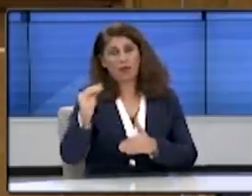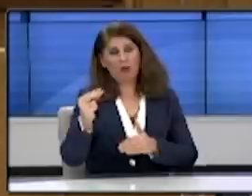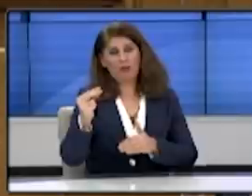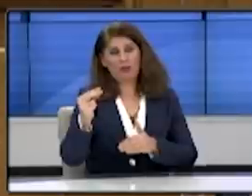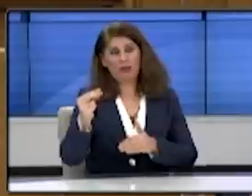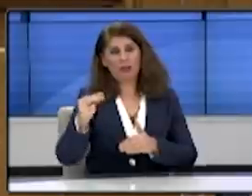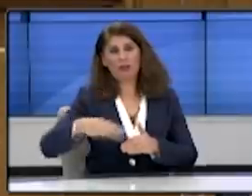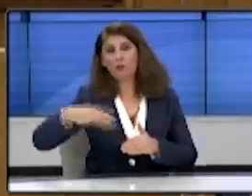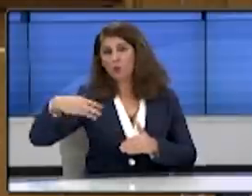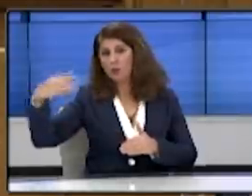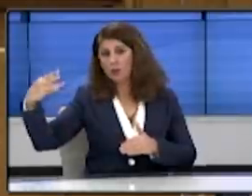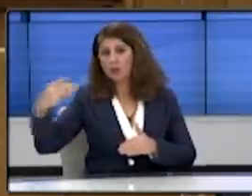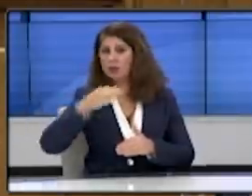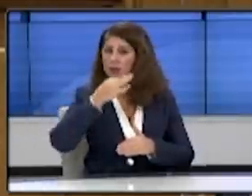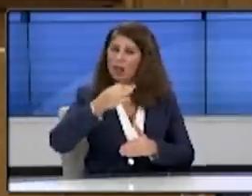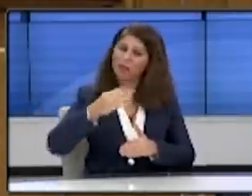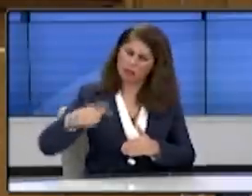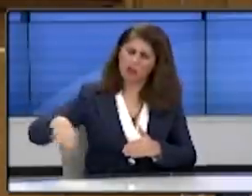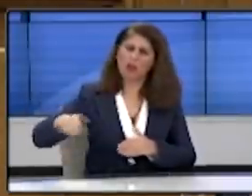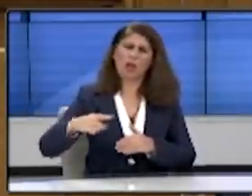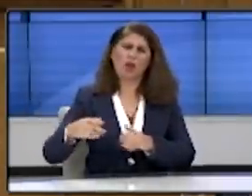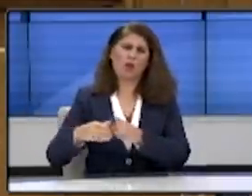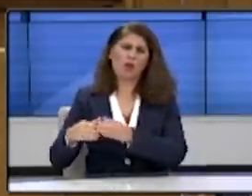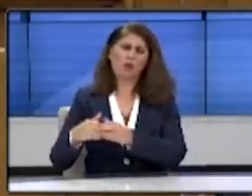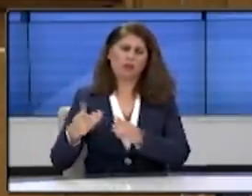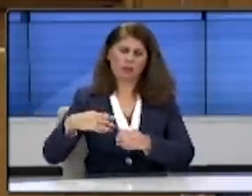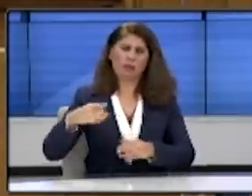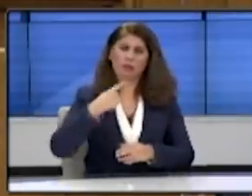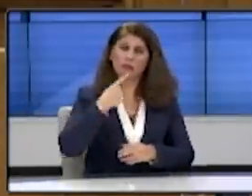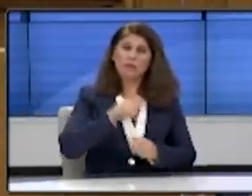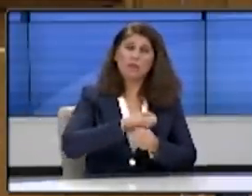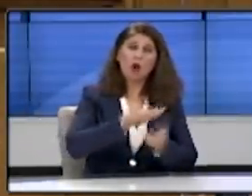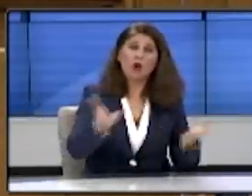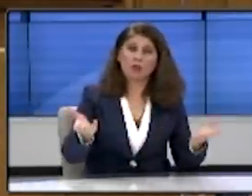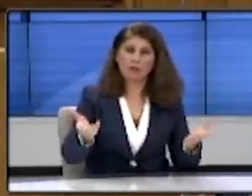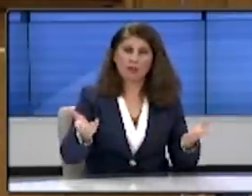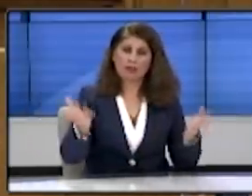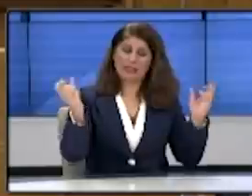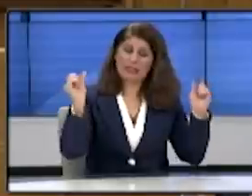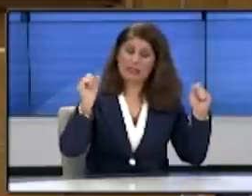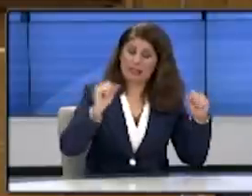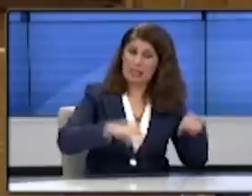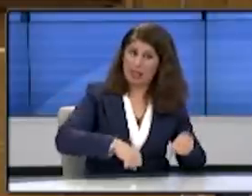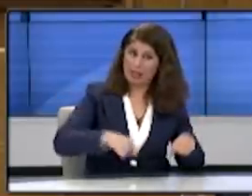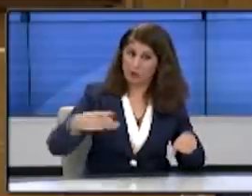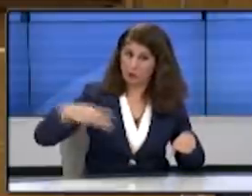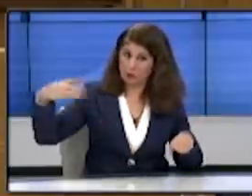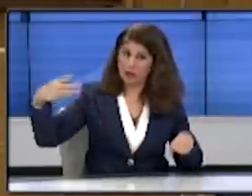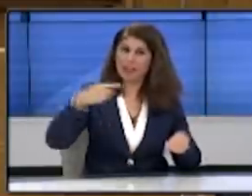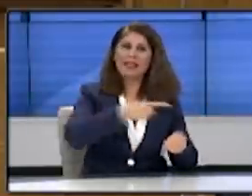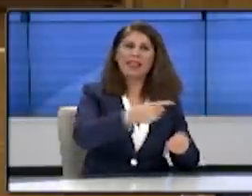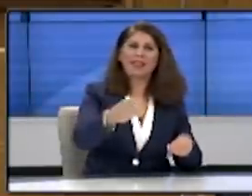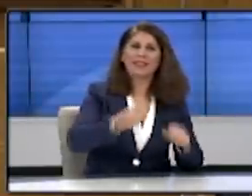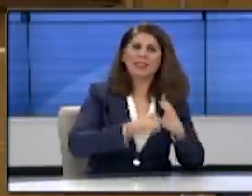της αξιωματικής αντιπολίτευσης που μίλησαν. Σας πρόσφεραν απλόχερα συνένεση και εσείς της